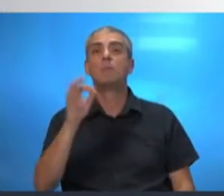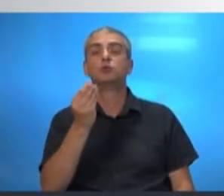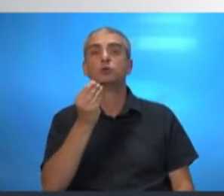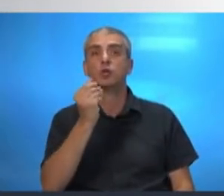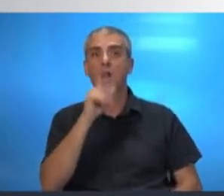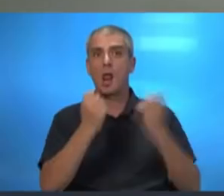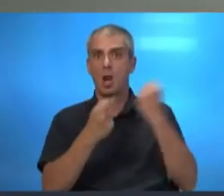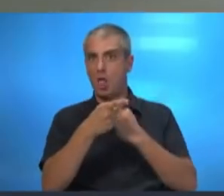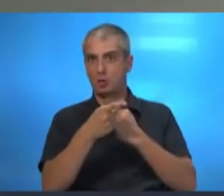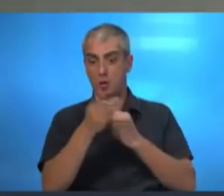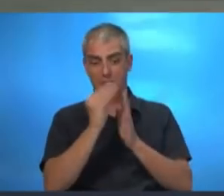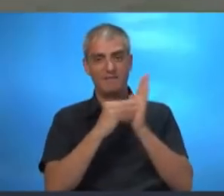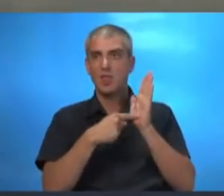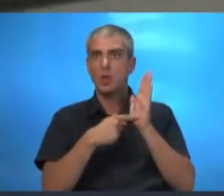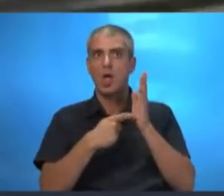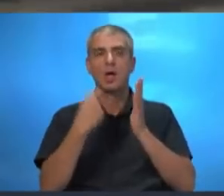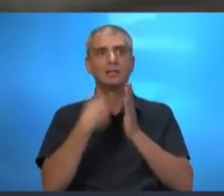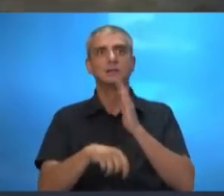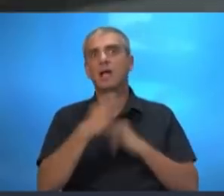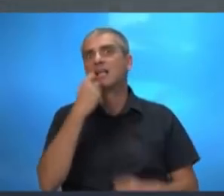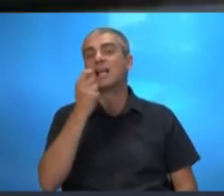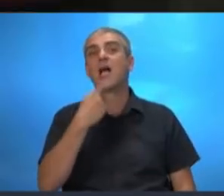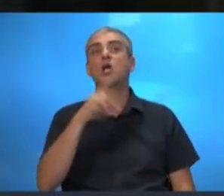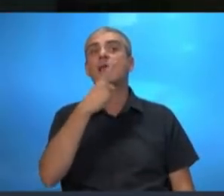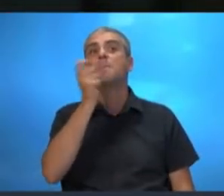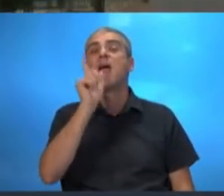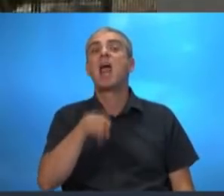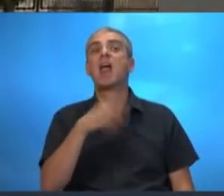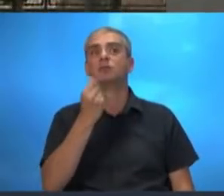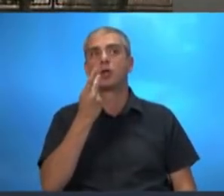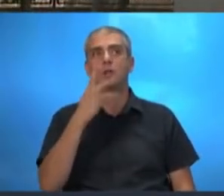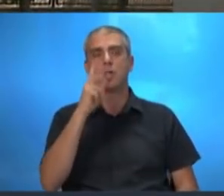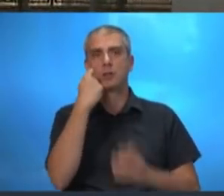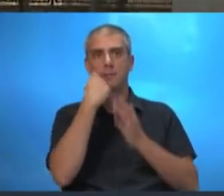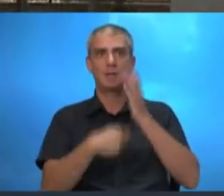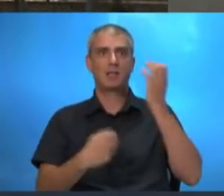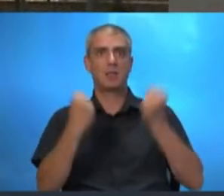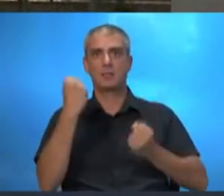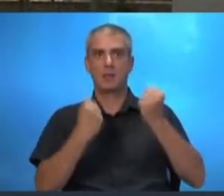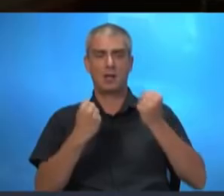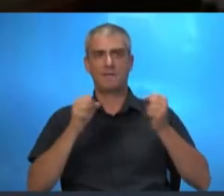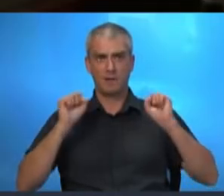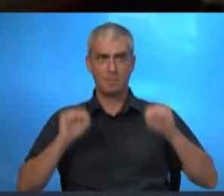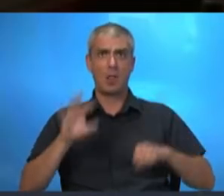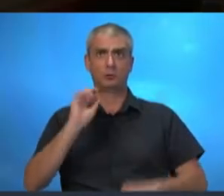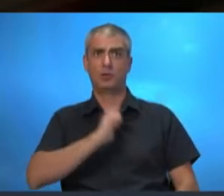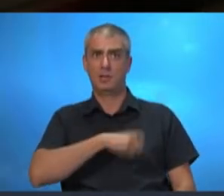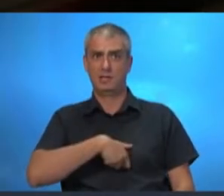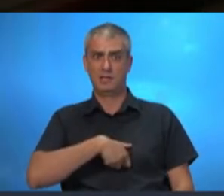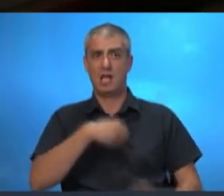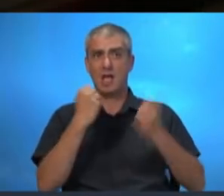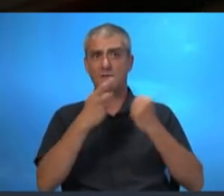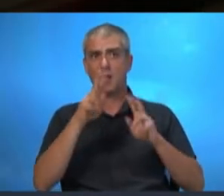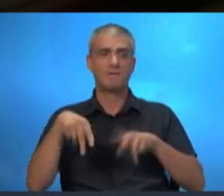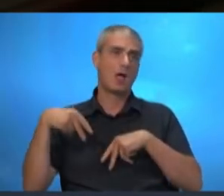פי הדוח, העסקה יקרה ב-100 אלף שקלים יותר מרכישת רכב בבעלות העיר, והרכב חזר